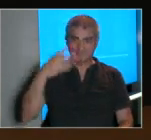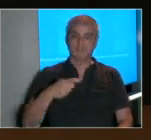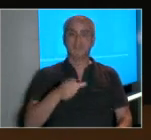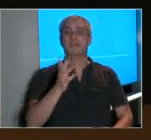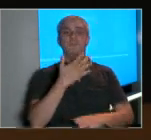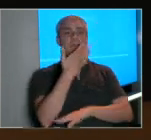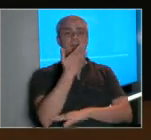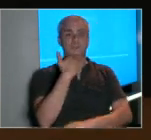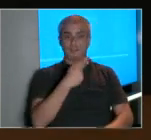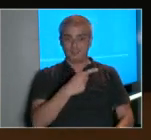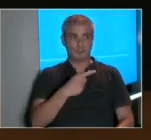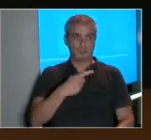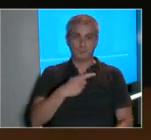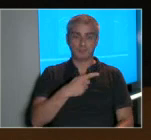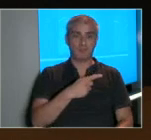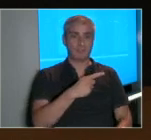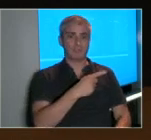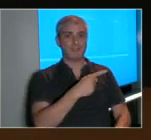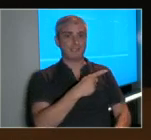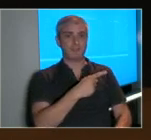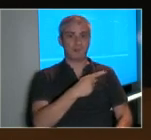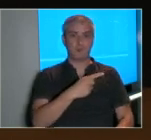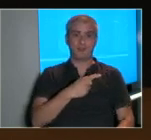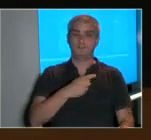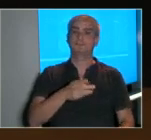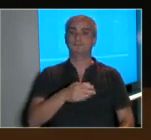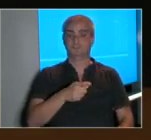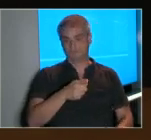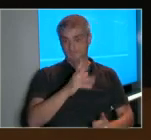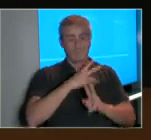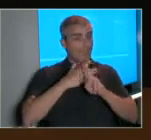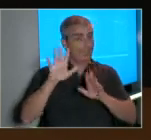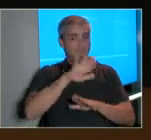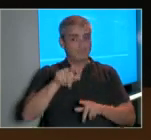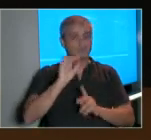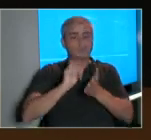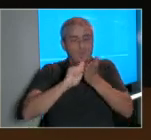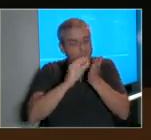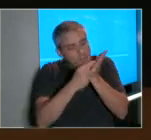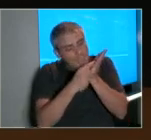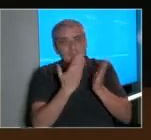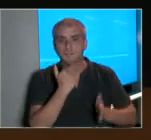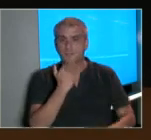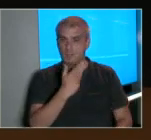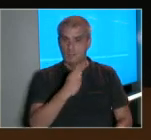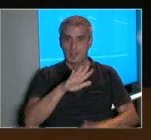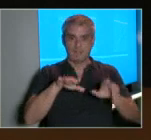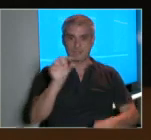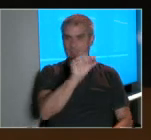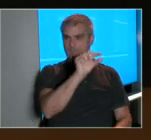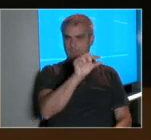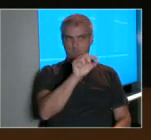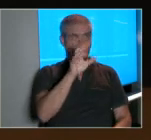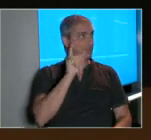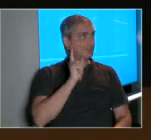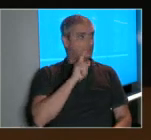המילה ישראל, צריך לקחת בהשאלה חצי מהים התיכון, רק כדי לכתוב את השם ישראל. תראו,